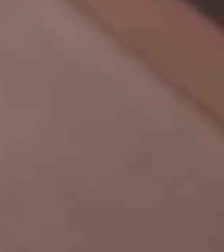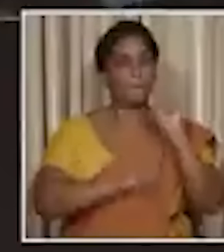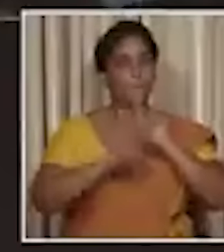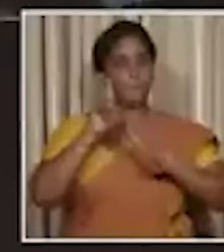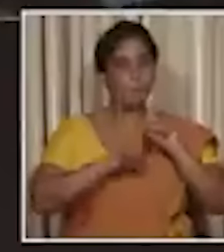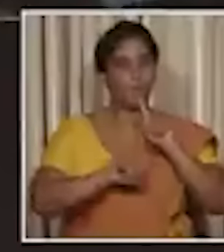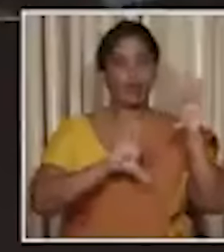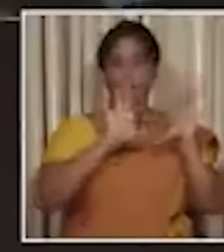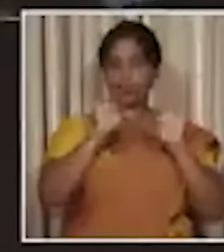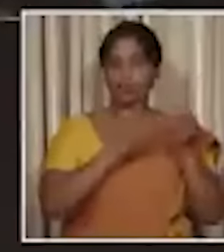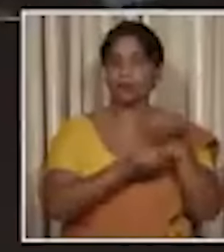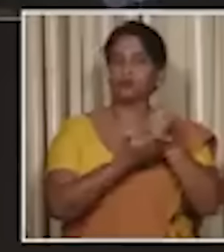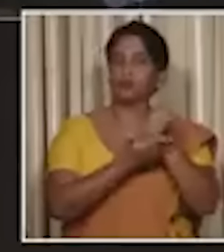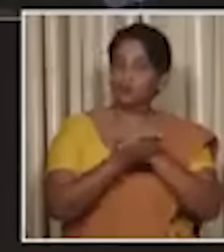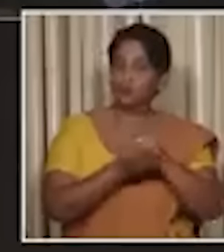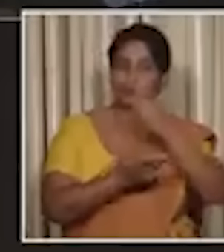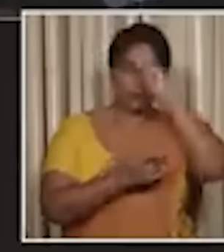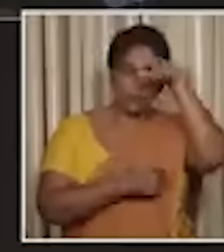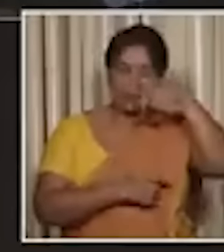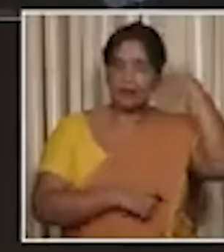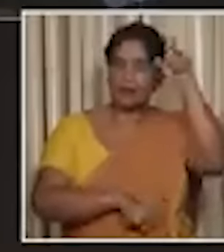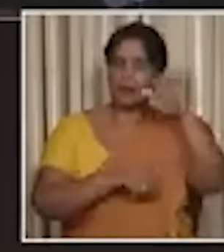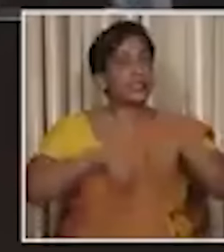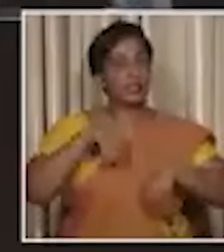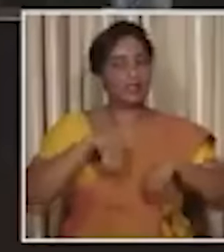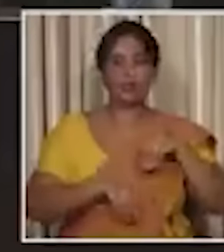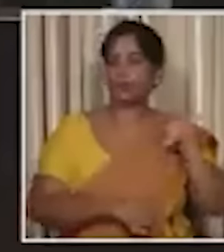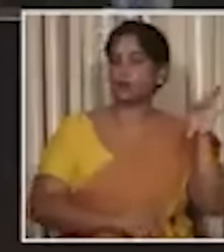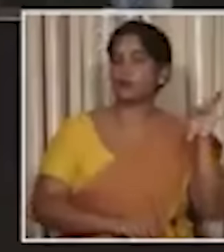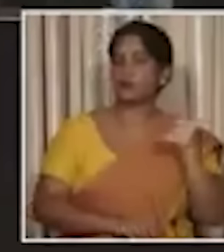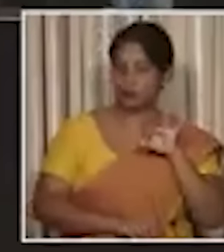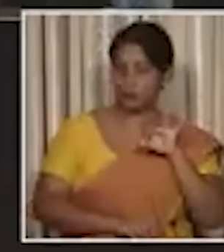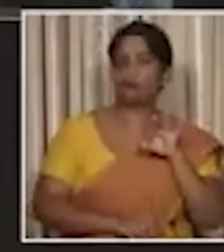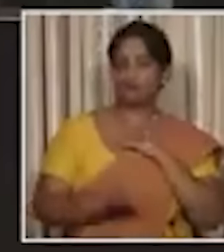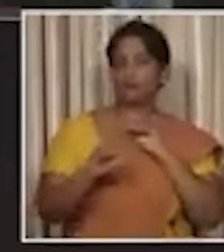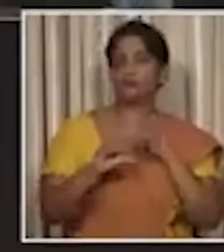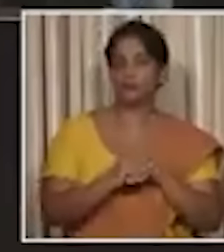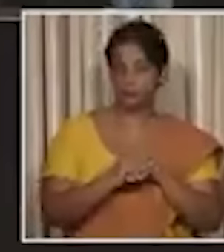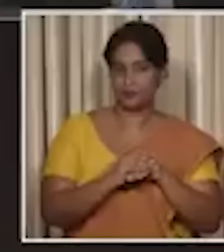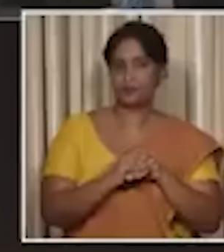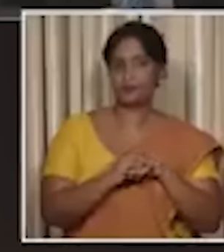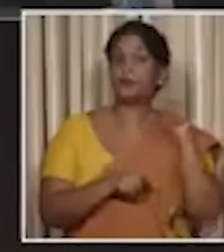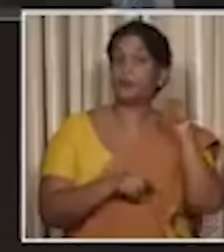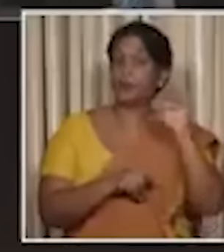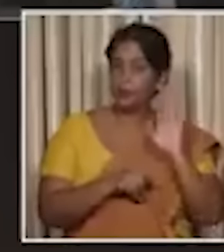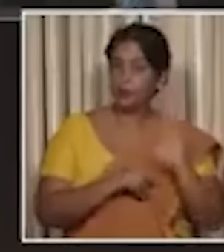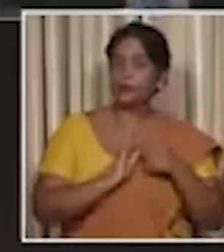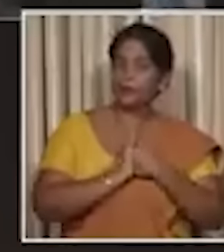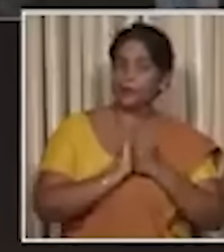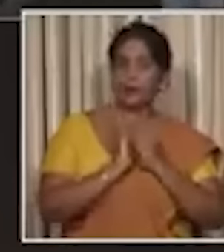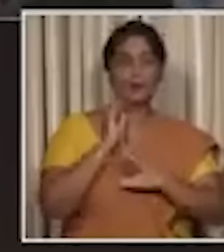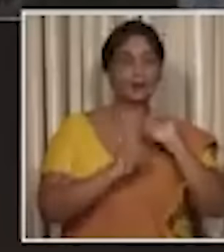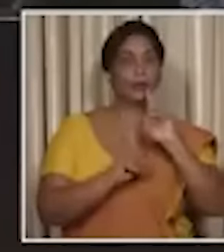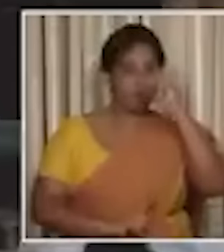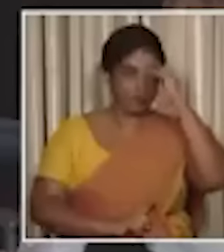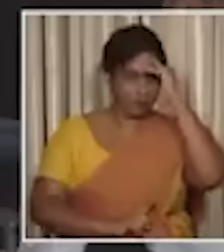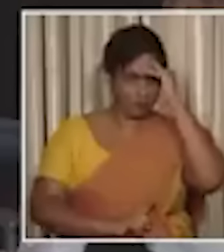சபாநாயகர் தெரிவு இடம்பெற்றிருந்தது. நாடாளுமன்றத்தினை கொண்டு நடாத்துவதற்கு சபாநாயகர் முக்கியமான பதவி வைக்கிறார். அந்த அடிப்படையில் சபாநாயகர் தெரிவு முதலிலே